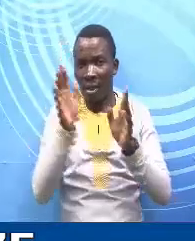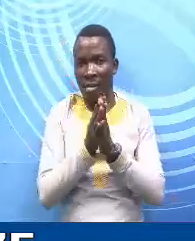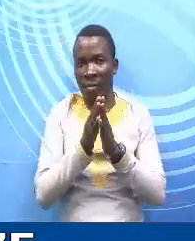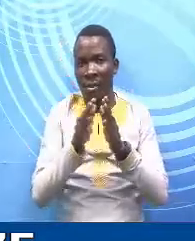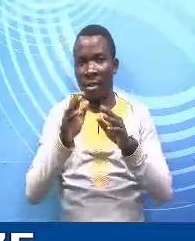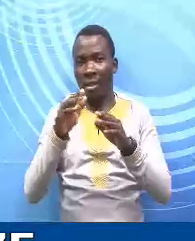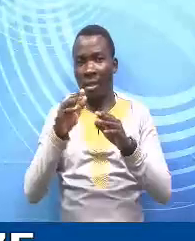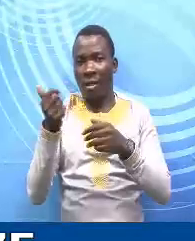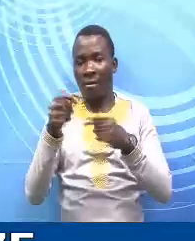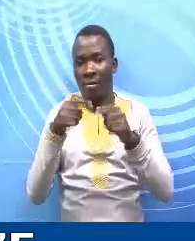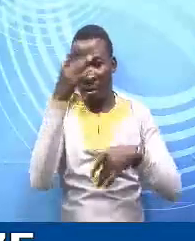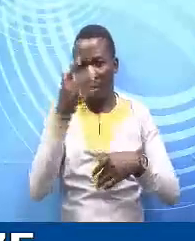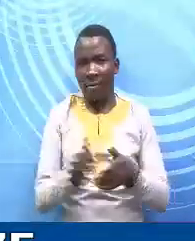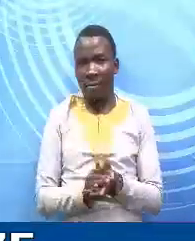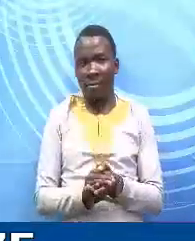n'ababakirwaye.